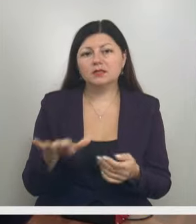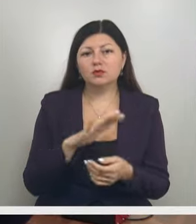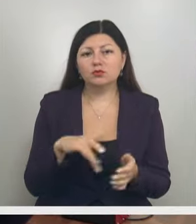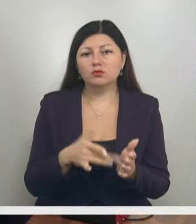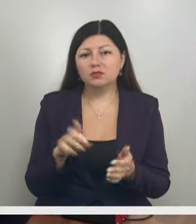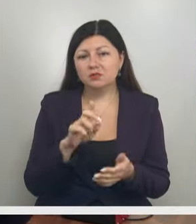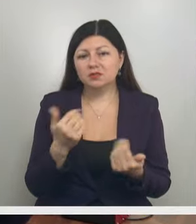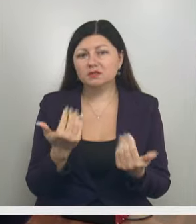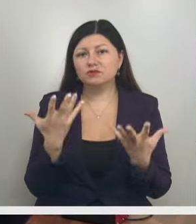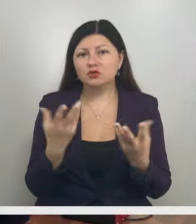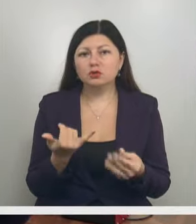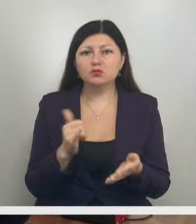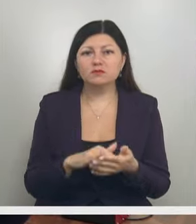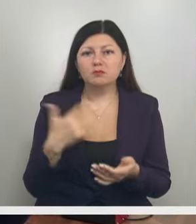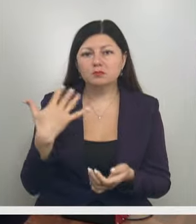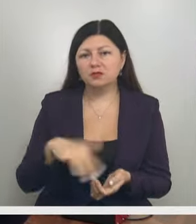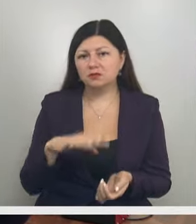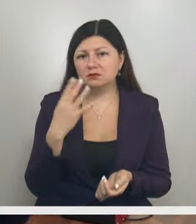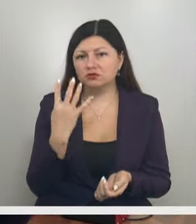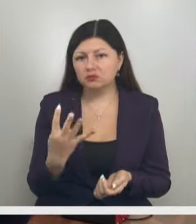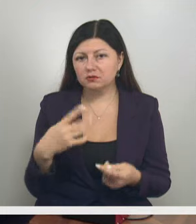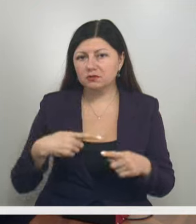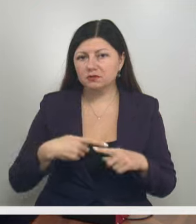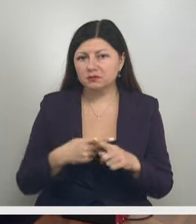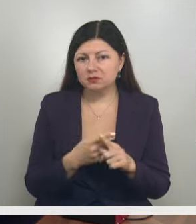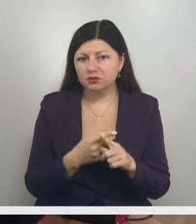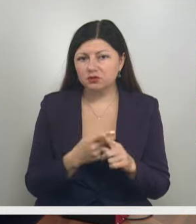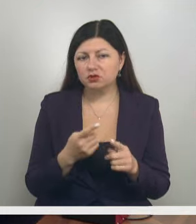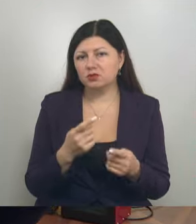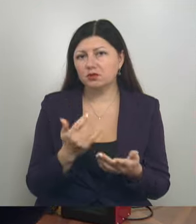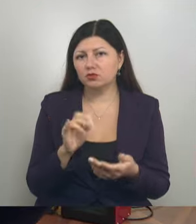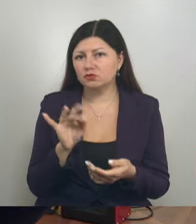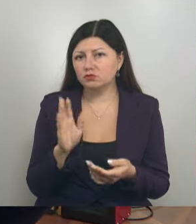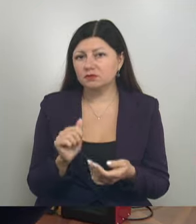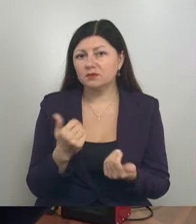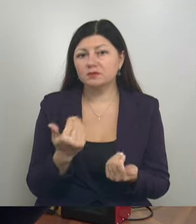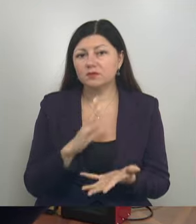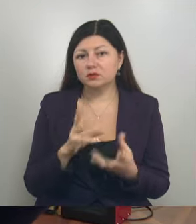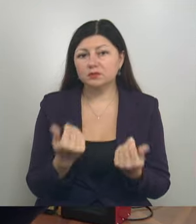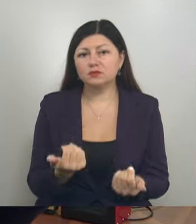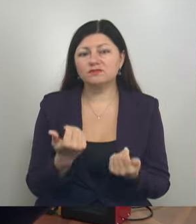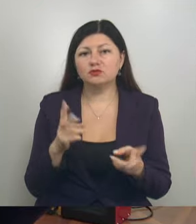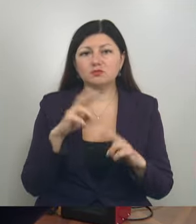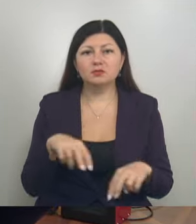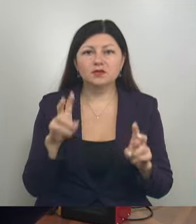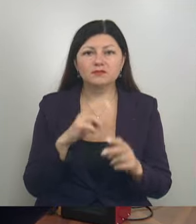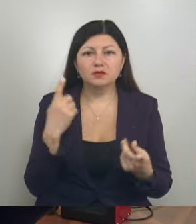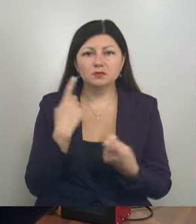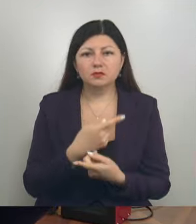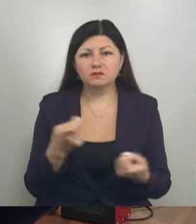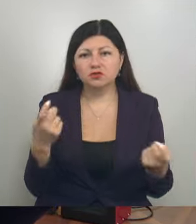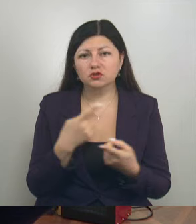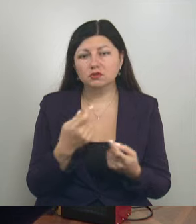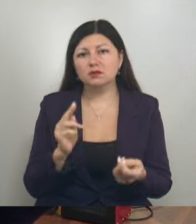на сегодняшний день установлено 54 технических устройств. По результатам сегодняшней проверки системы оповещения